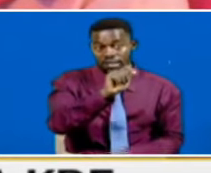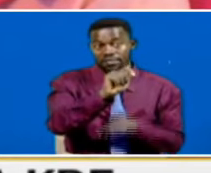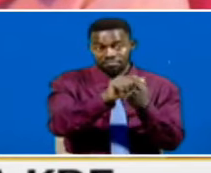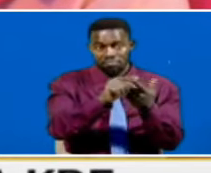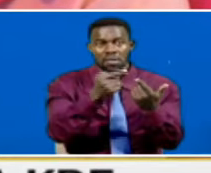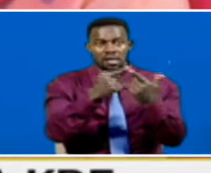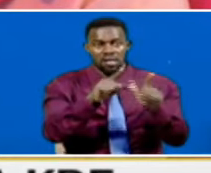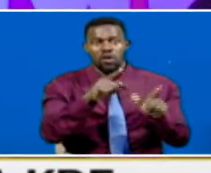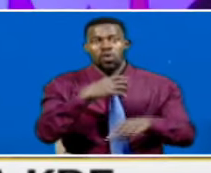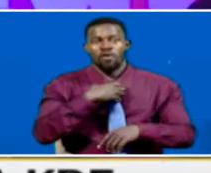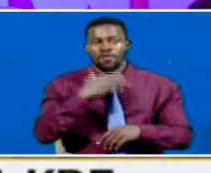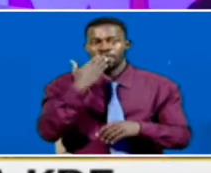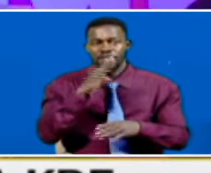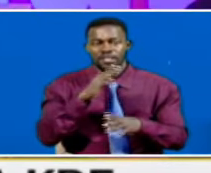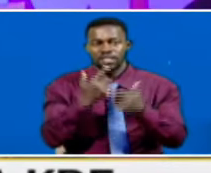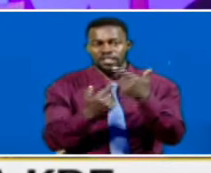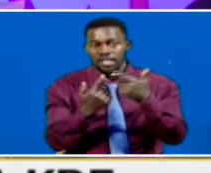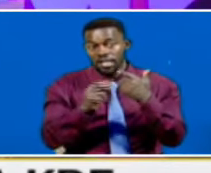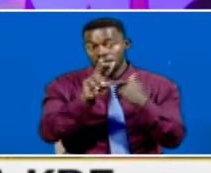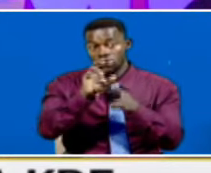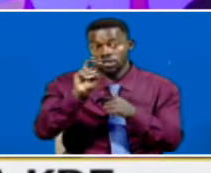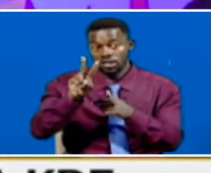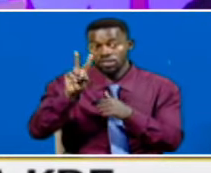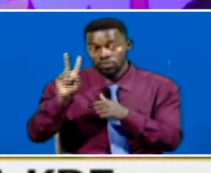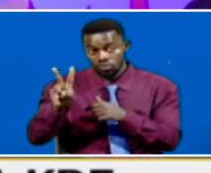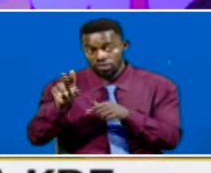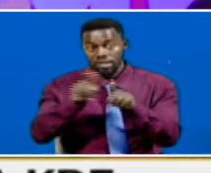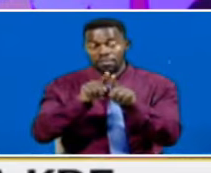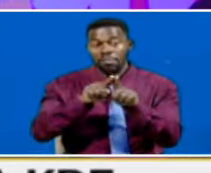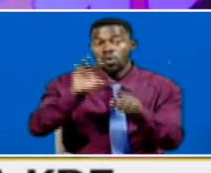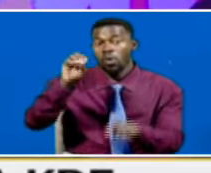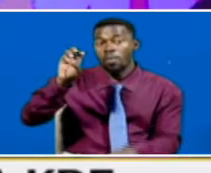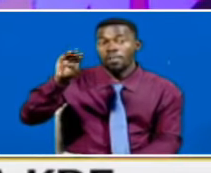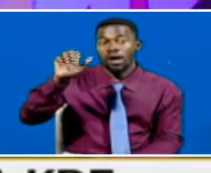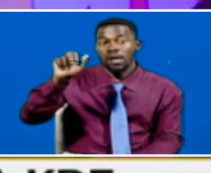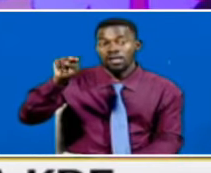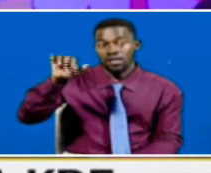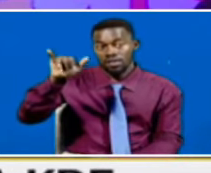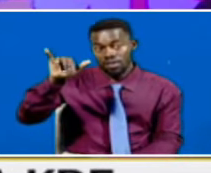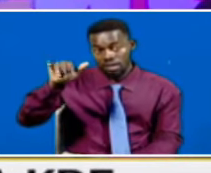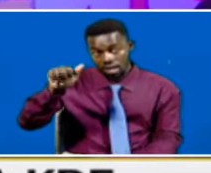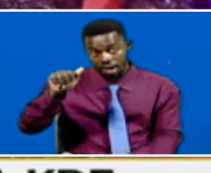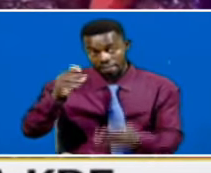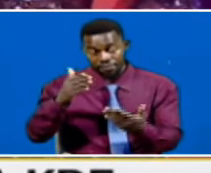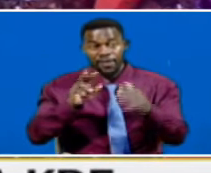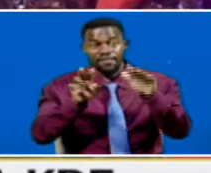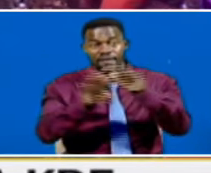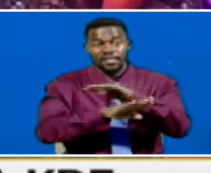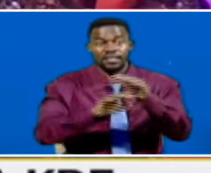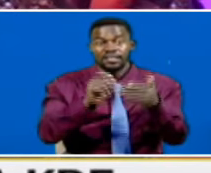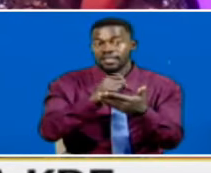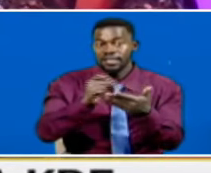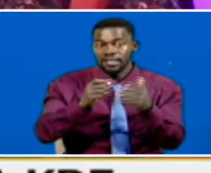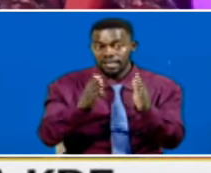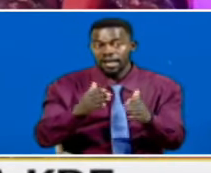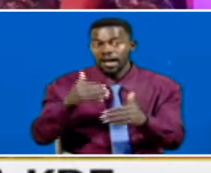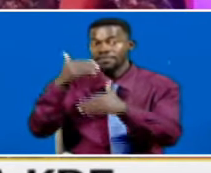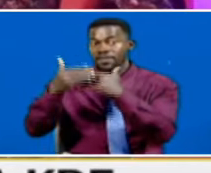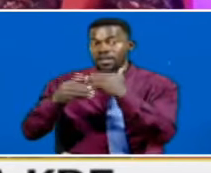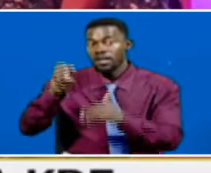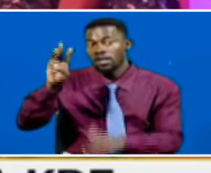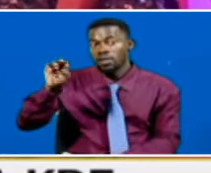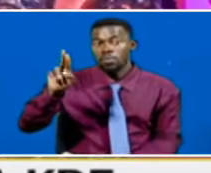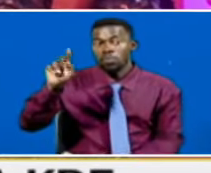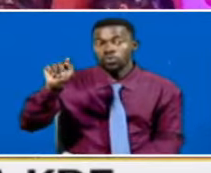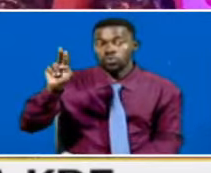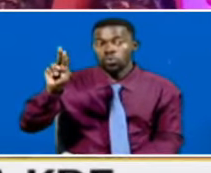mwaka 2022. Catherine Omanyo pia amechukua nafasi ya naibu katibu mkuu baada ya Florence Mutua